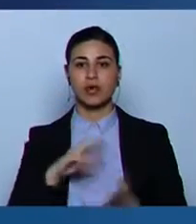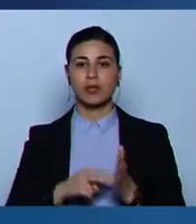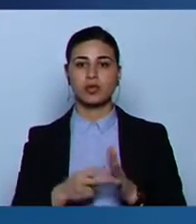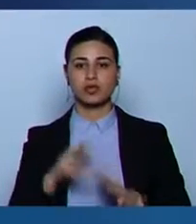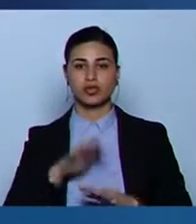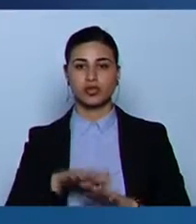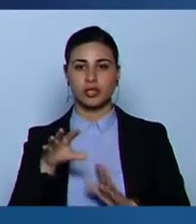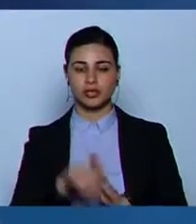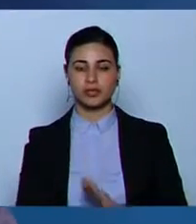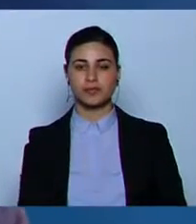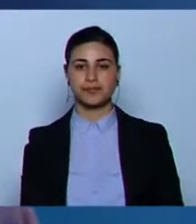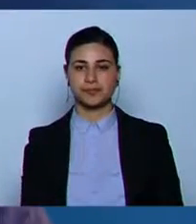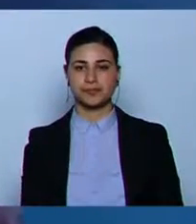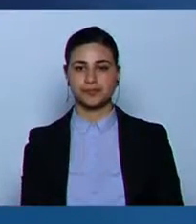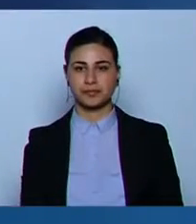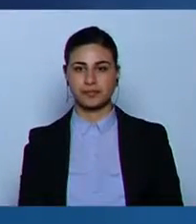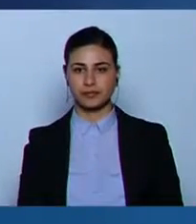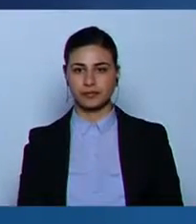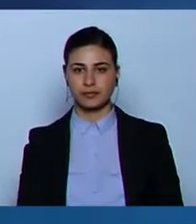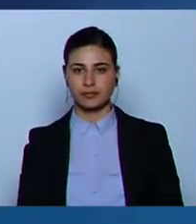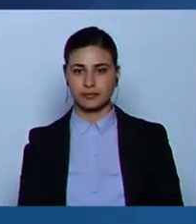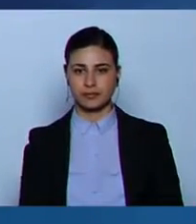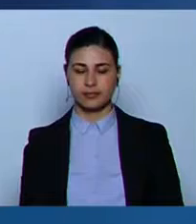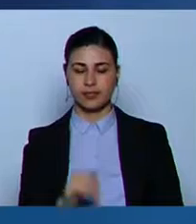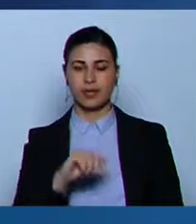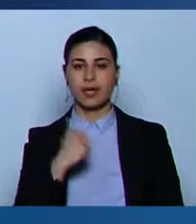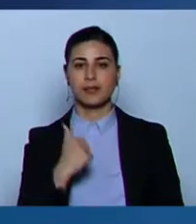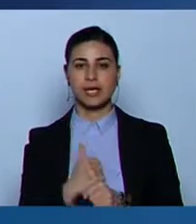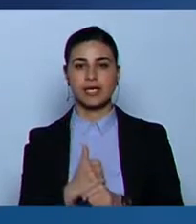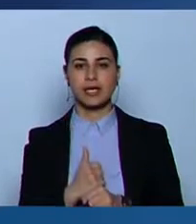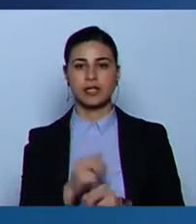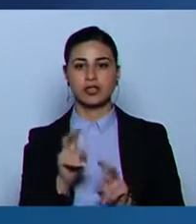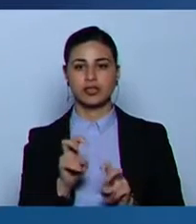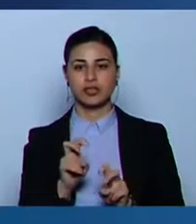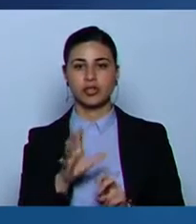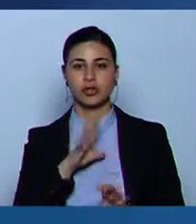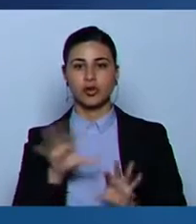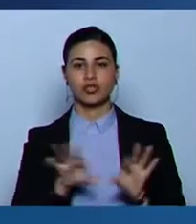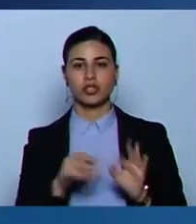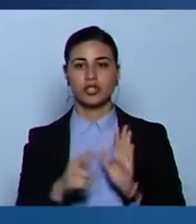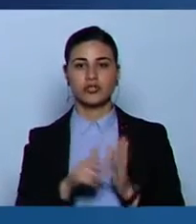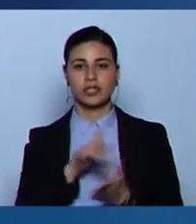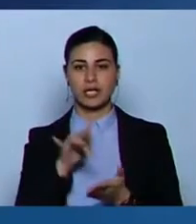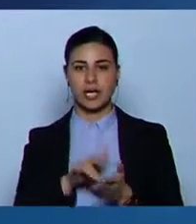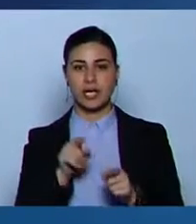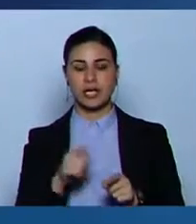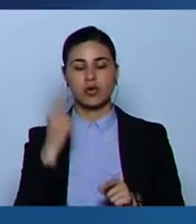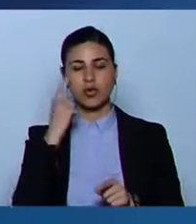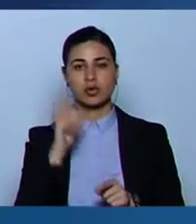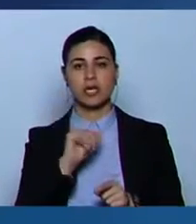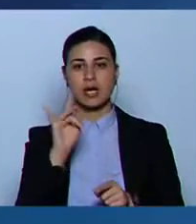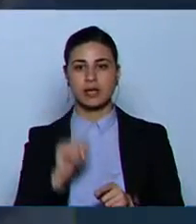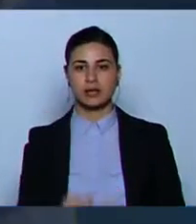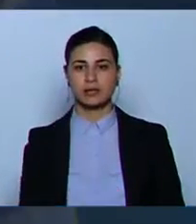ეს არის დაფინანსების ფედერალიზმის პრინციპი. ფევანდელი ხელისუფლების ეს პრინციპის გამო შეირჩა ეს შვიდი ქალაქი. არა იმიტომ რომ